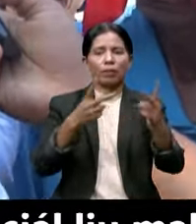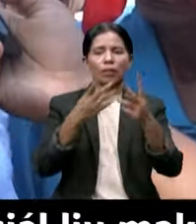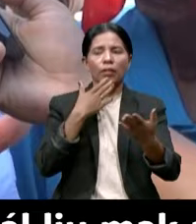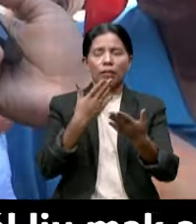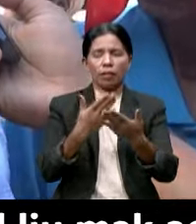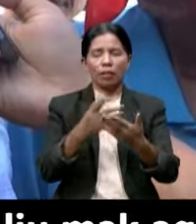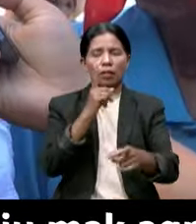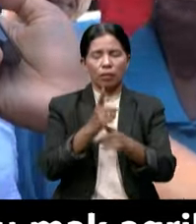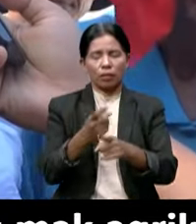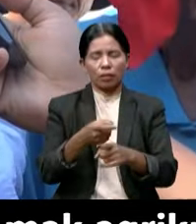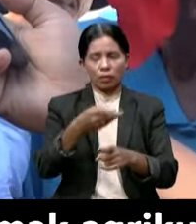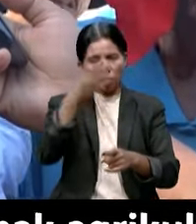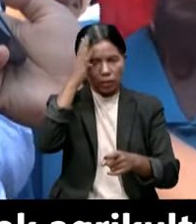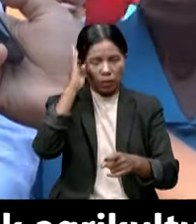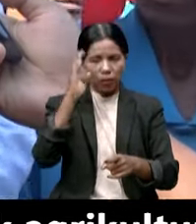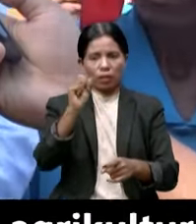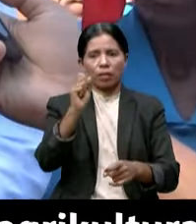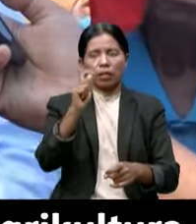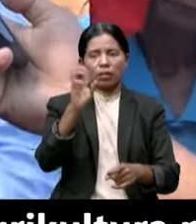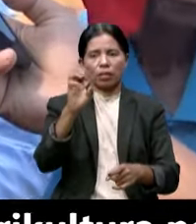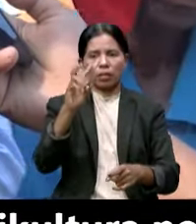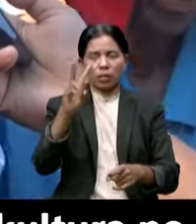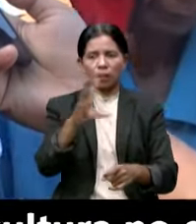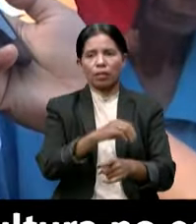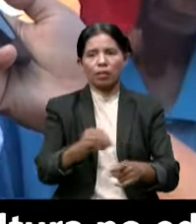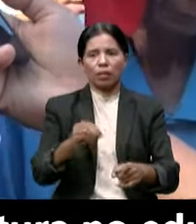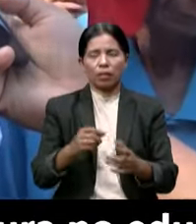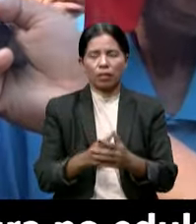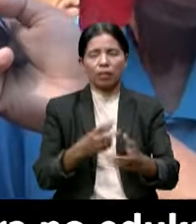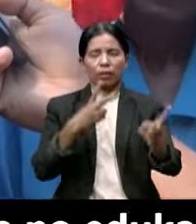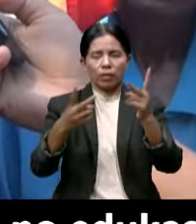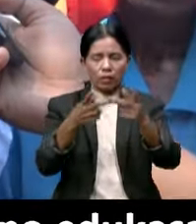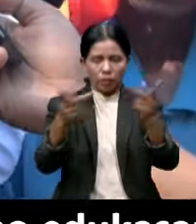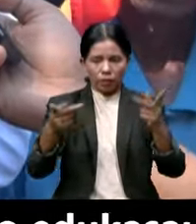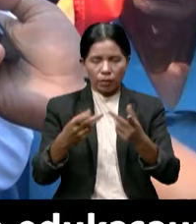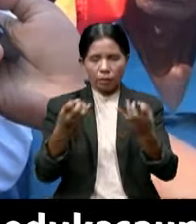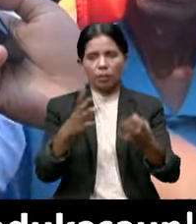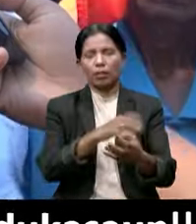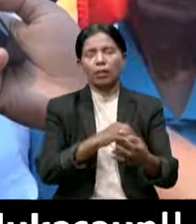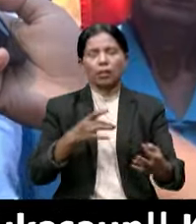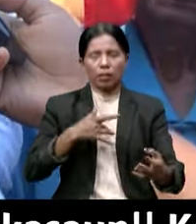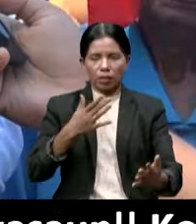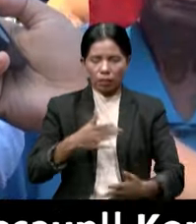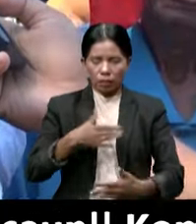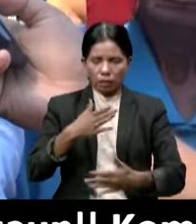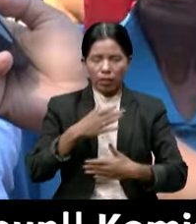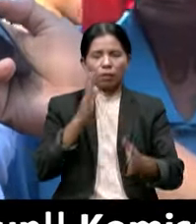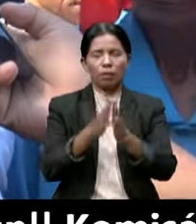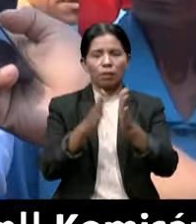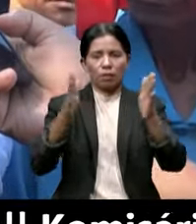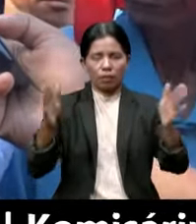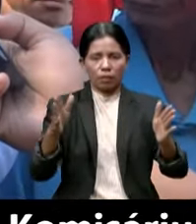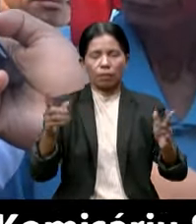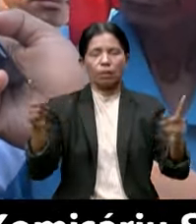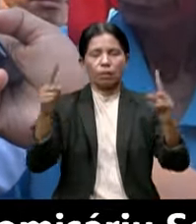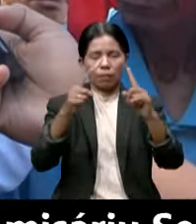no Sr. Steve Brooks, pessoalmente, iha hafoin visita Fatim Barak, niha apresiasaun makas liu, apresiasaun